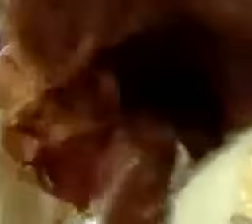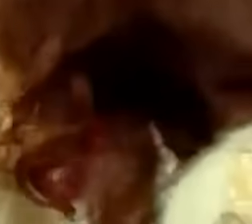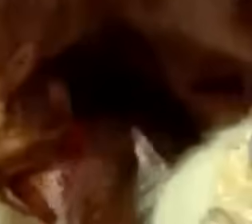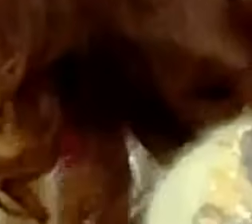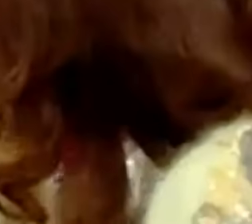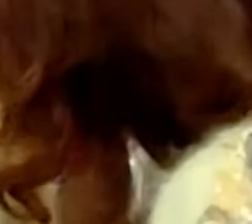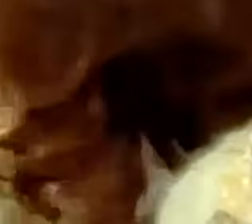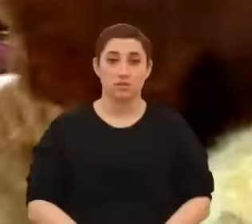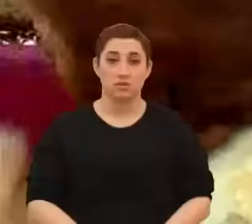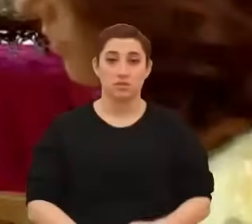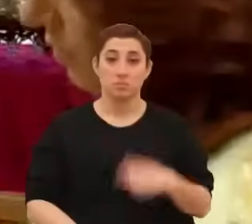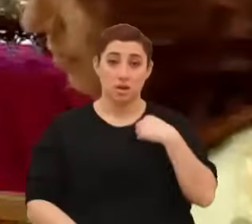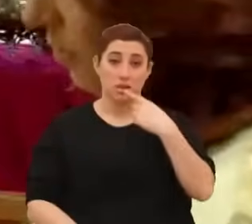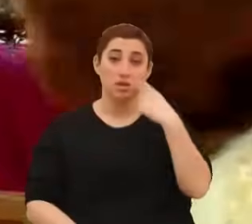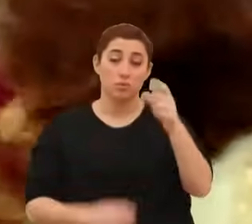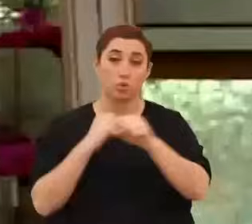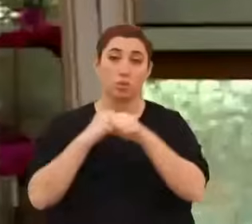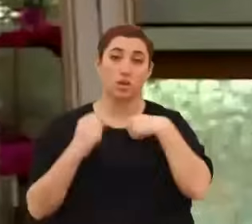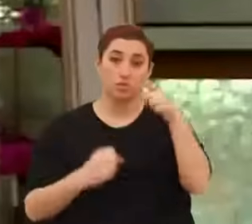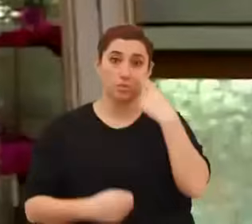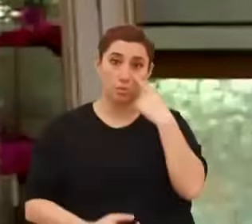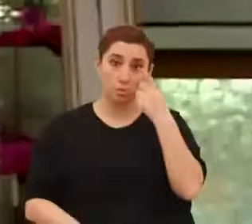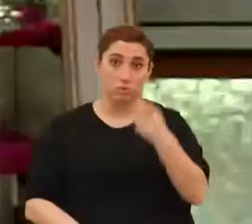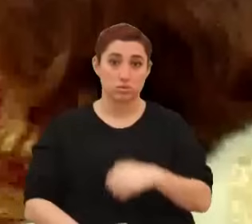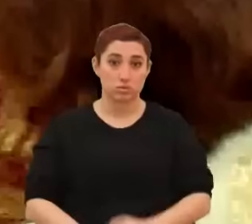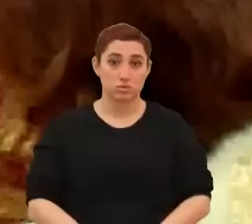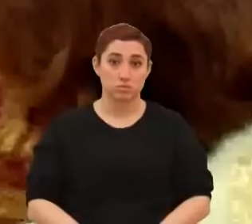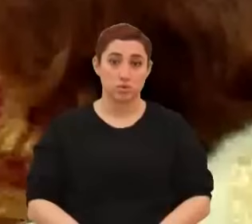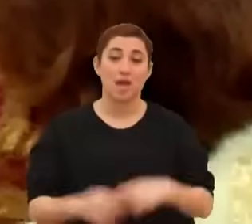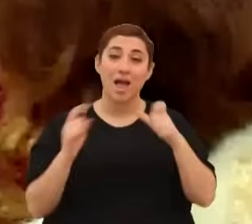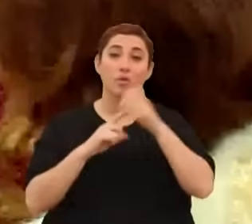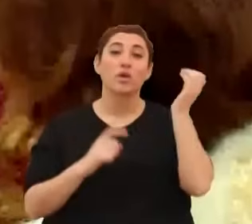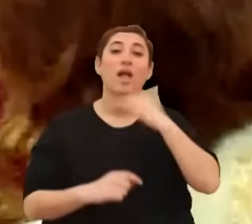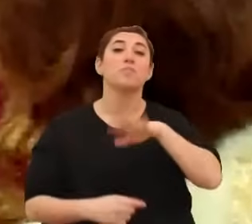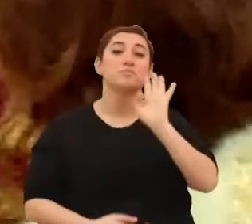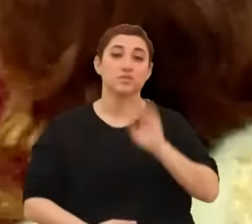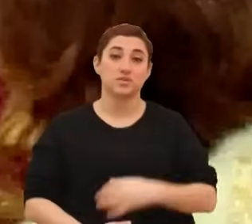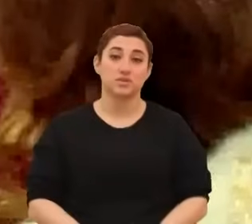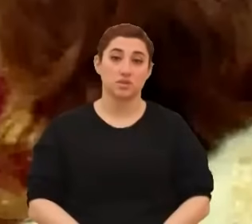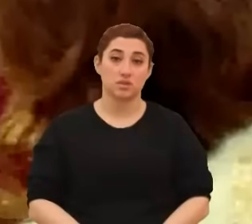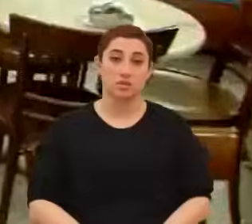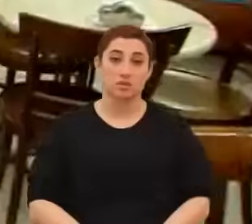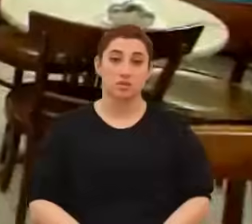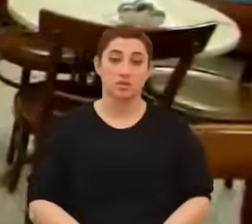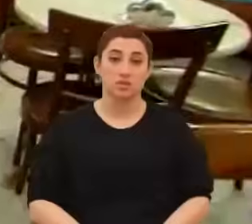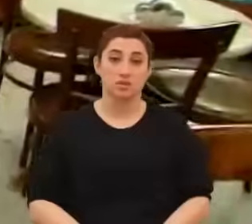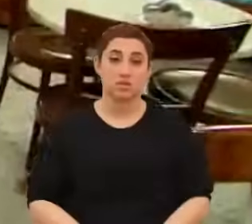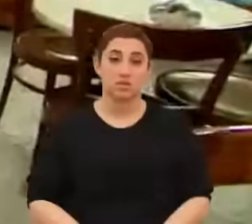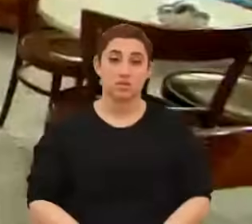Kızlar pastanedeler. Ben demiştim Gülden sana. Gördün mü? Ergun gelmeyecek.